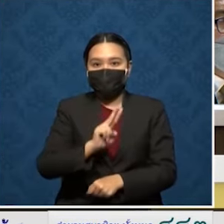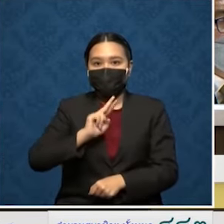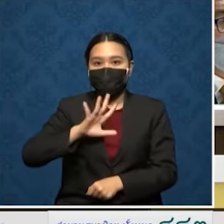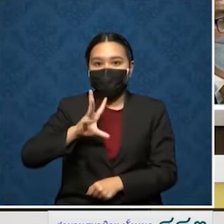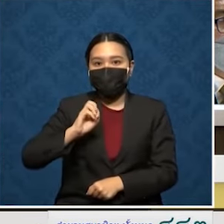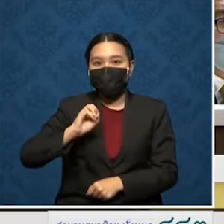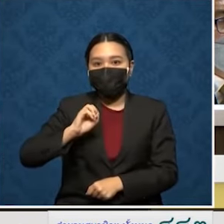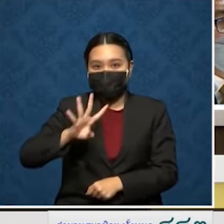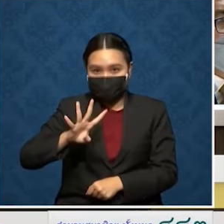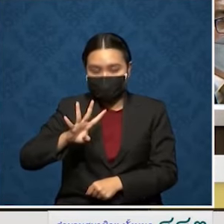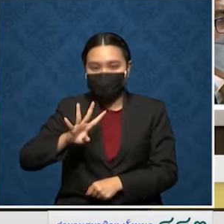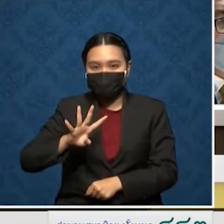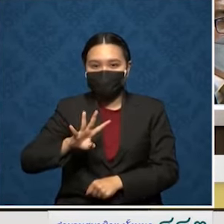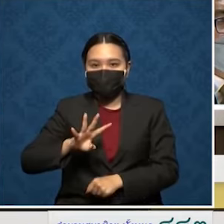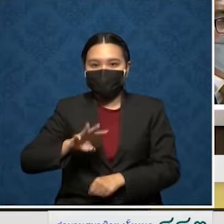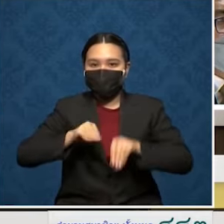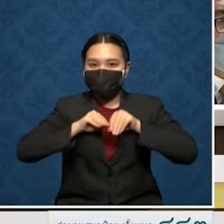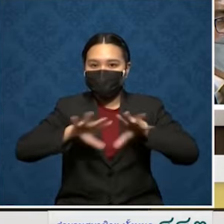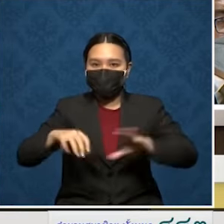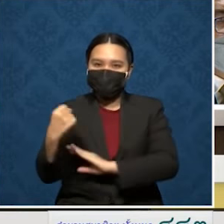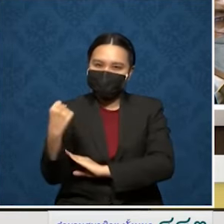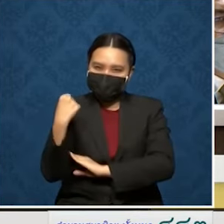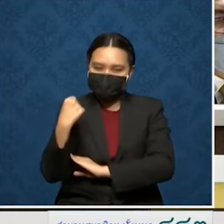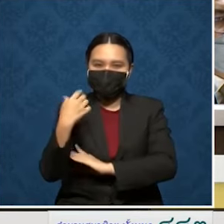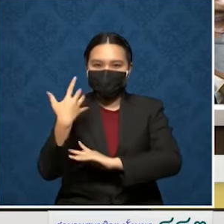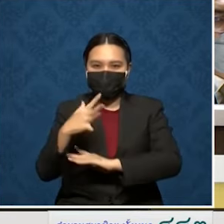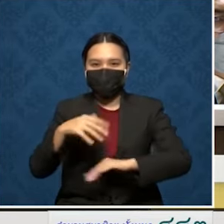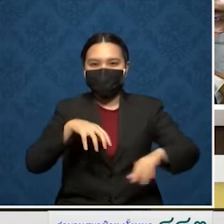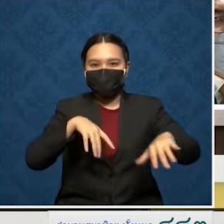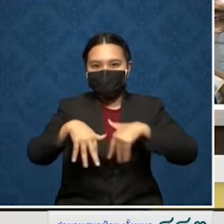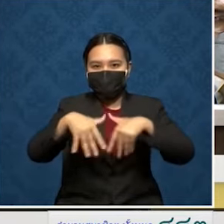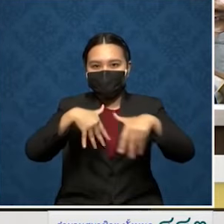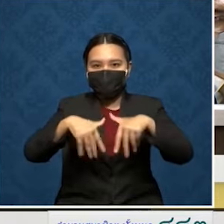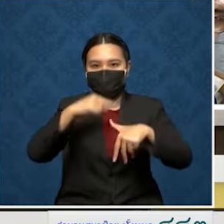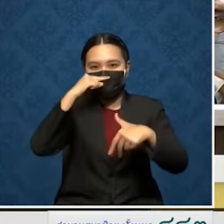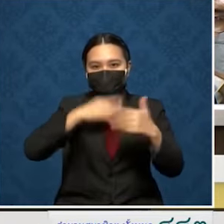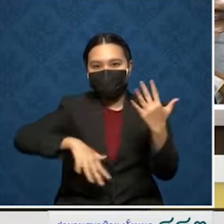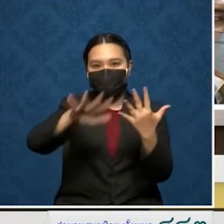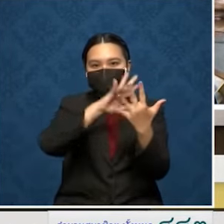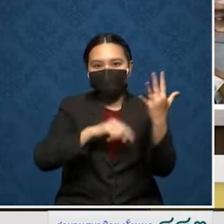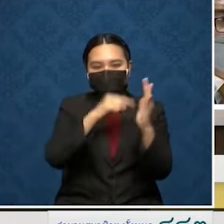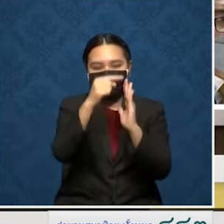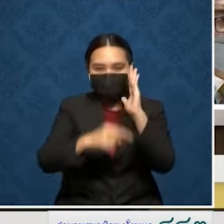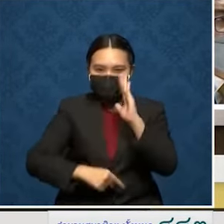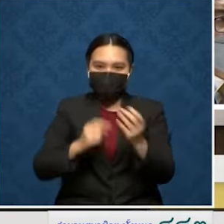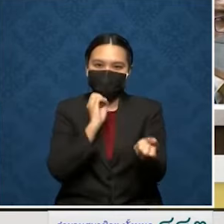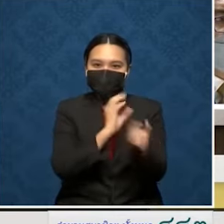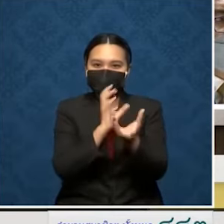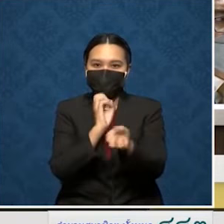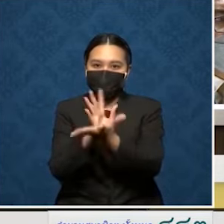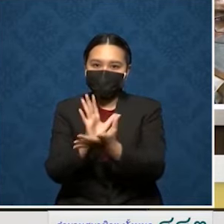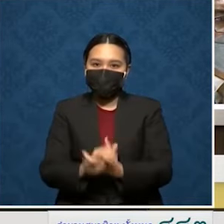2564ปีนี้ถือว่ารุนแรงและเป็นเรื่องที่พี่น้องประชาชนทั่วประเทศได้รับผลกระทบอย่างมากท่านประธาน